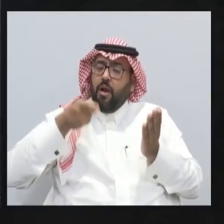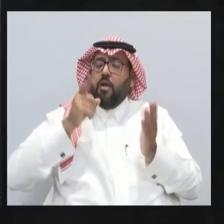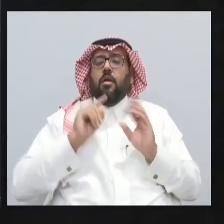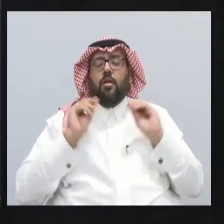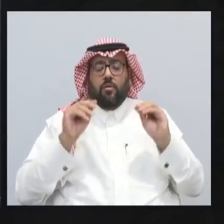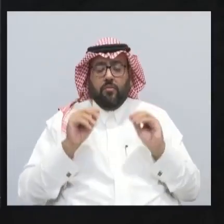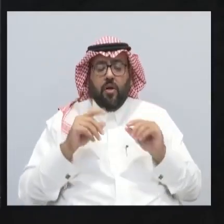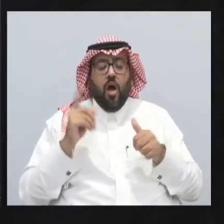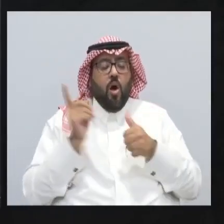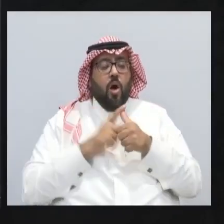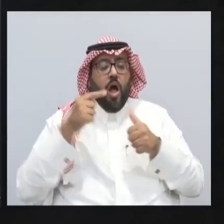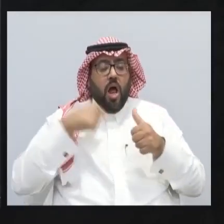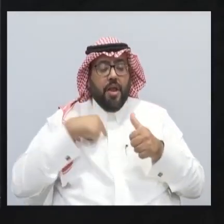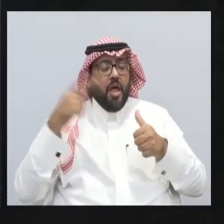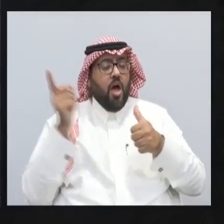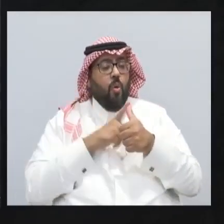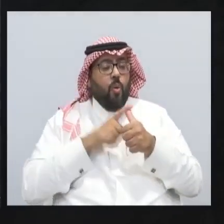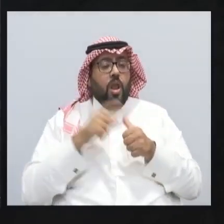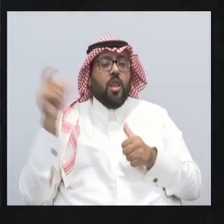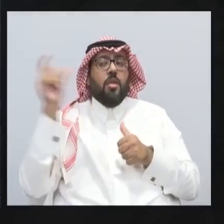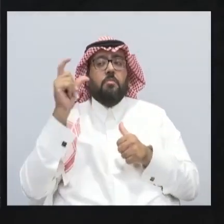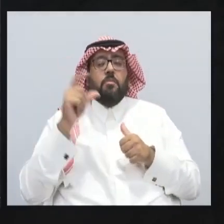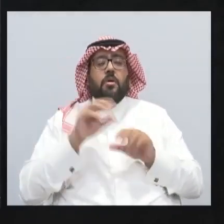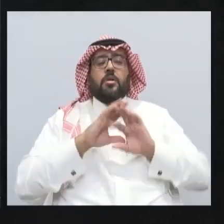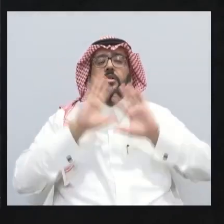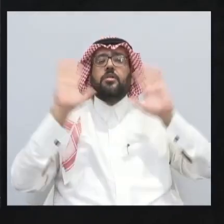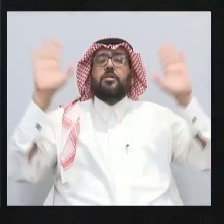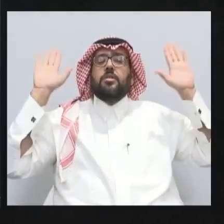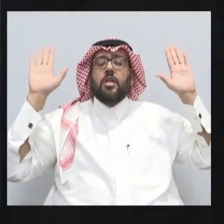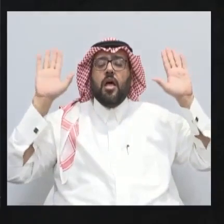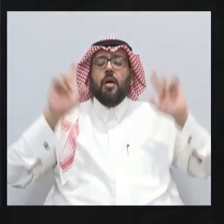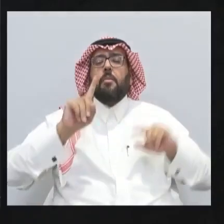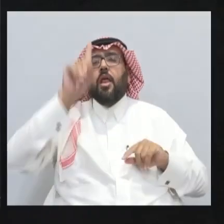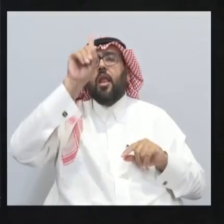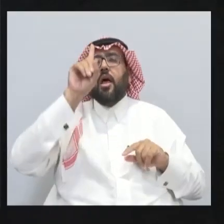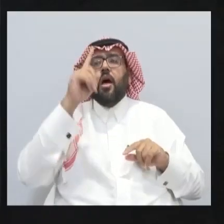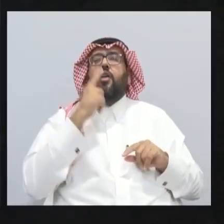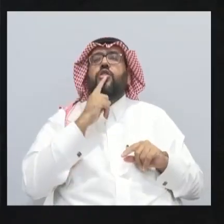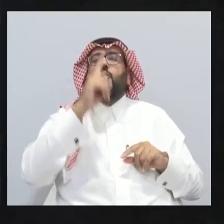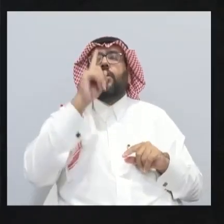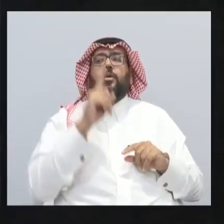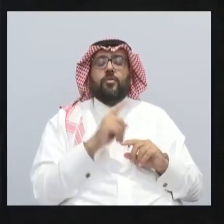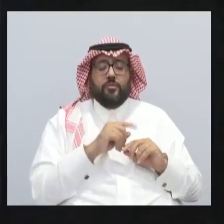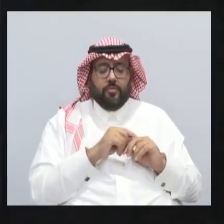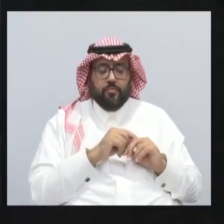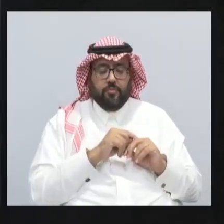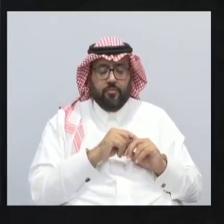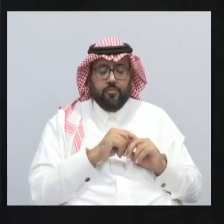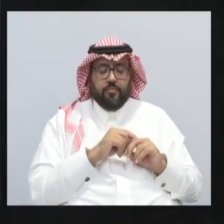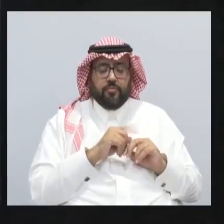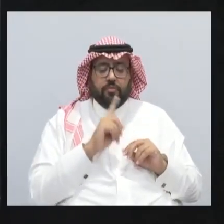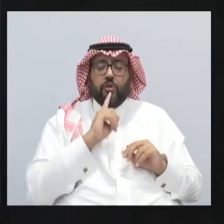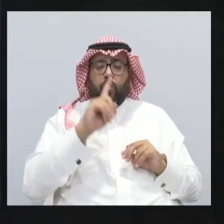اول المسلمين والاسلام الاستسلام لله بالتوحيد اي توحيد الالوهيه